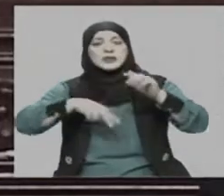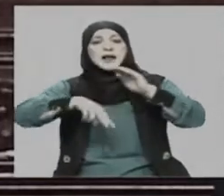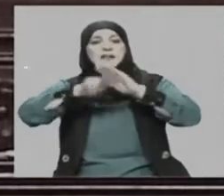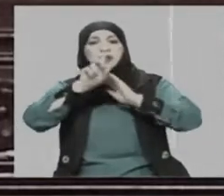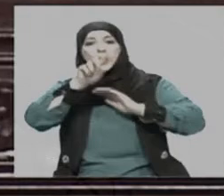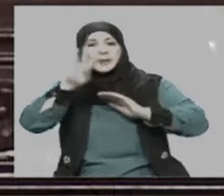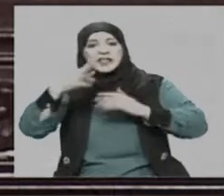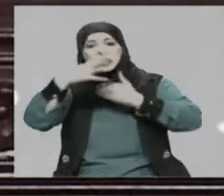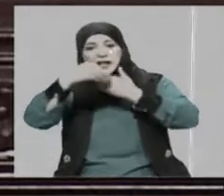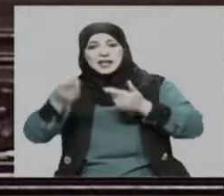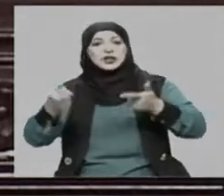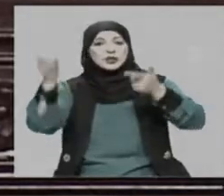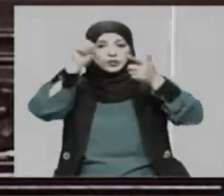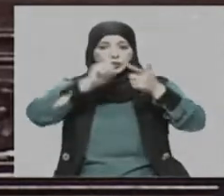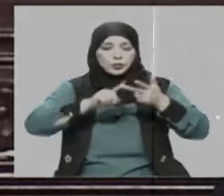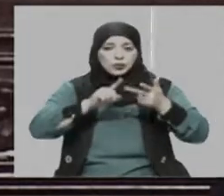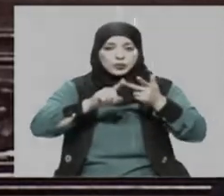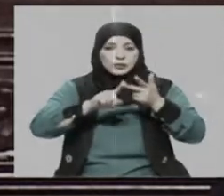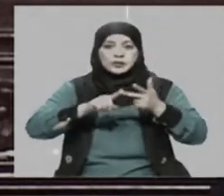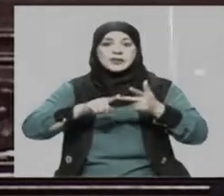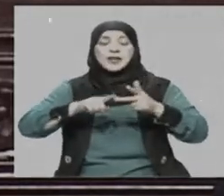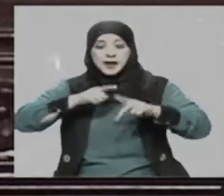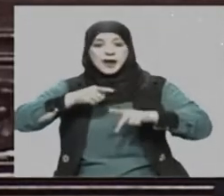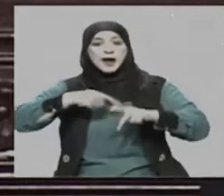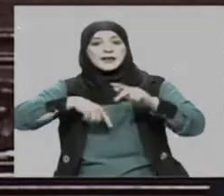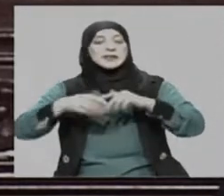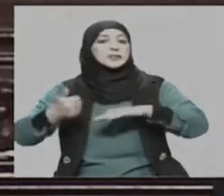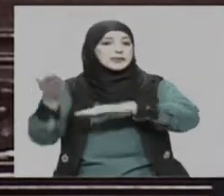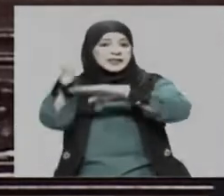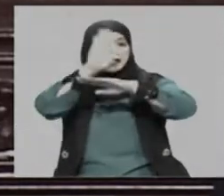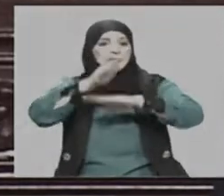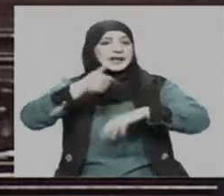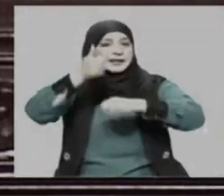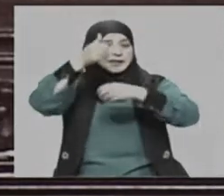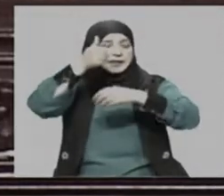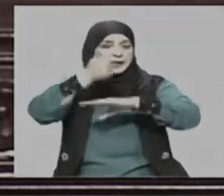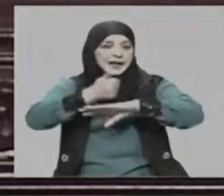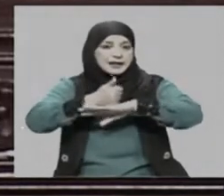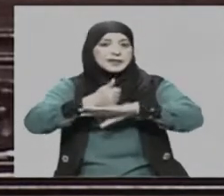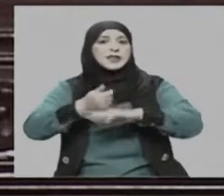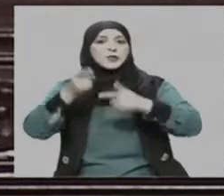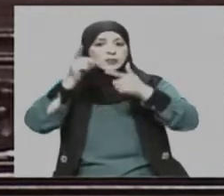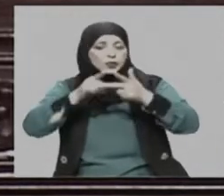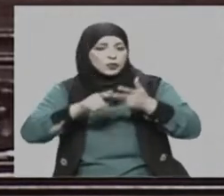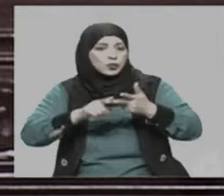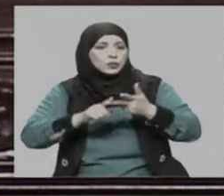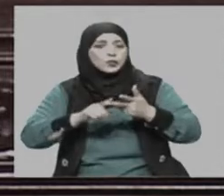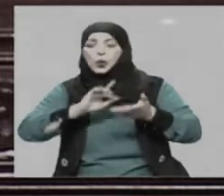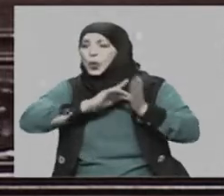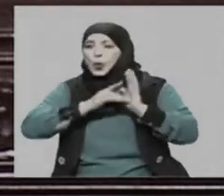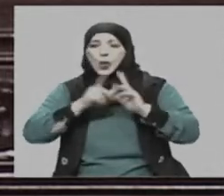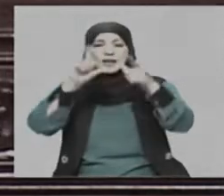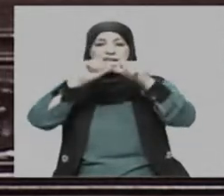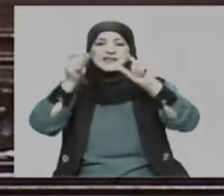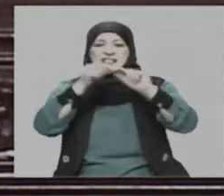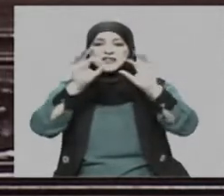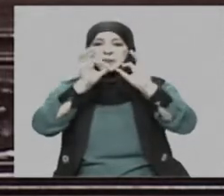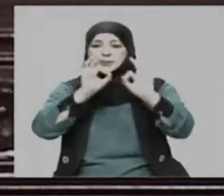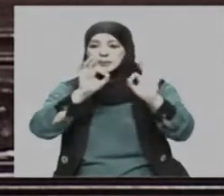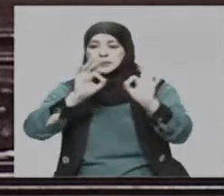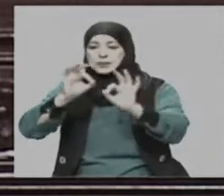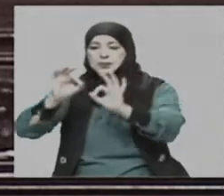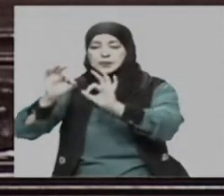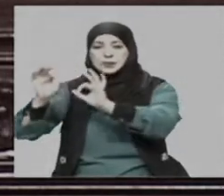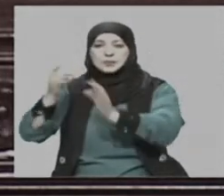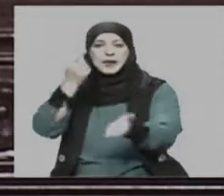وكي ترشحت للرئاسية وآخر مرة. قالوا لي بالتدقيق الممل حاضر، قلت لهم إيه بالتدقيق الممل،